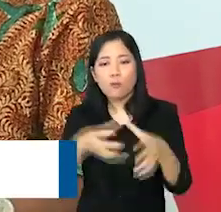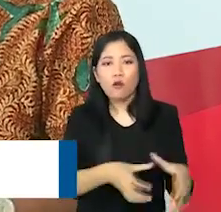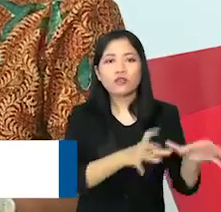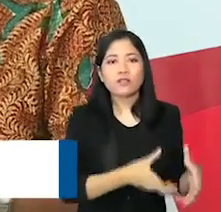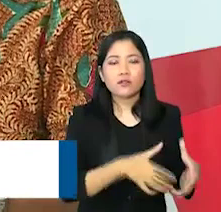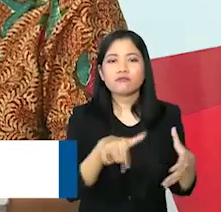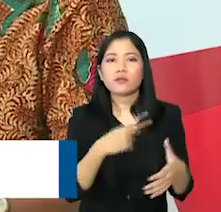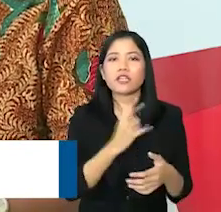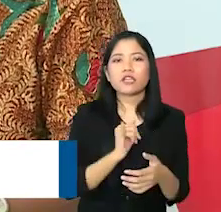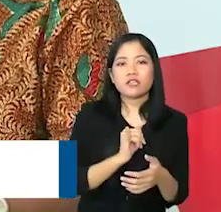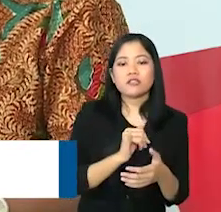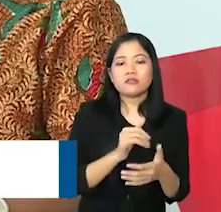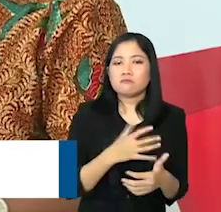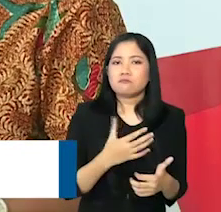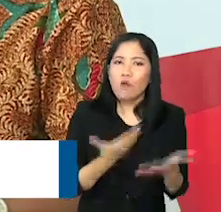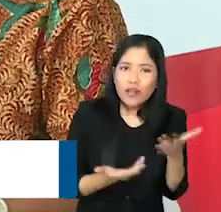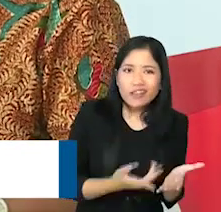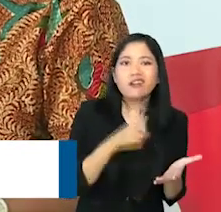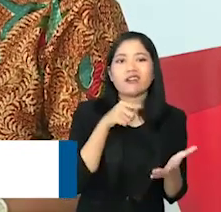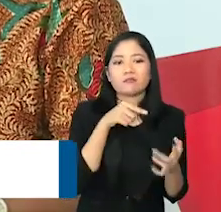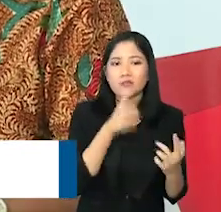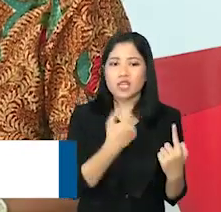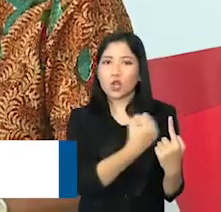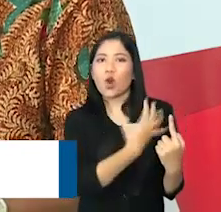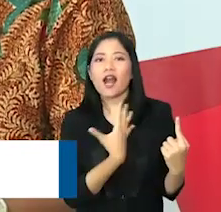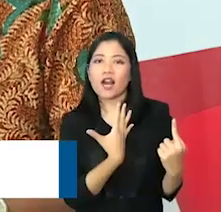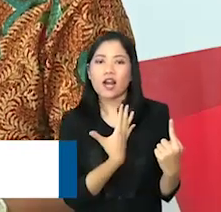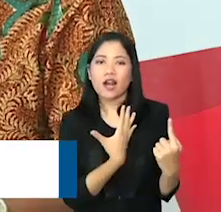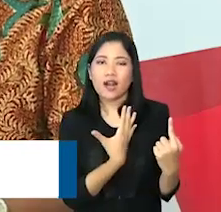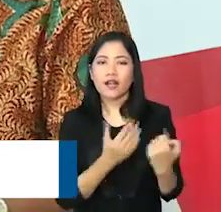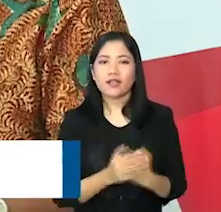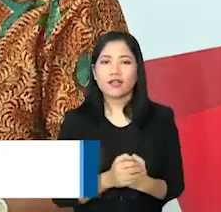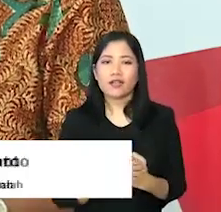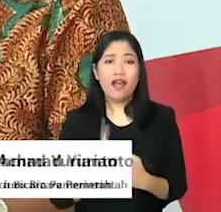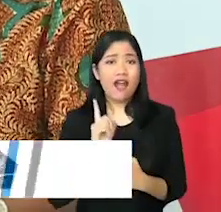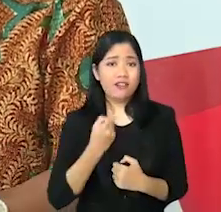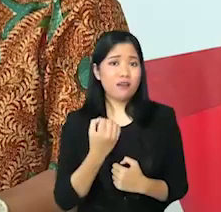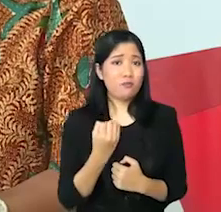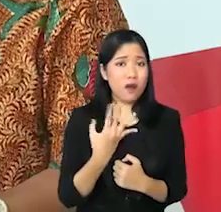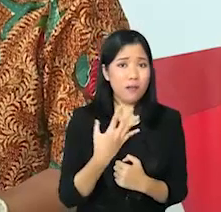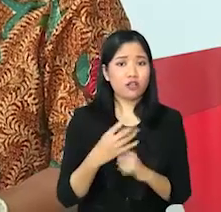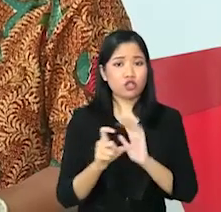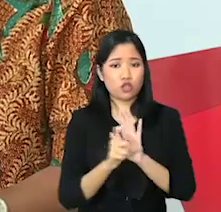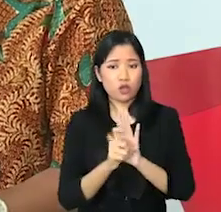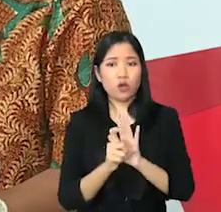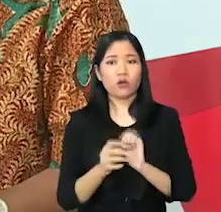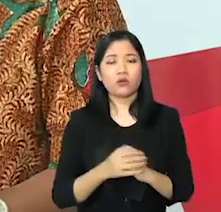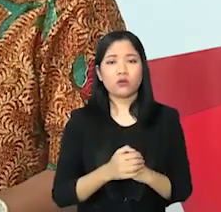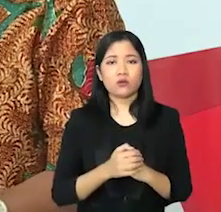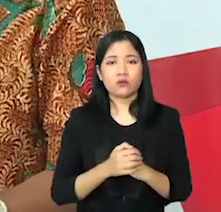potensial menjadi sumber penularan Hai diantaranya adalah kontak dekat